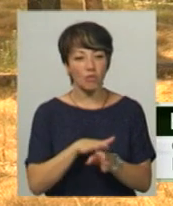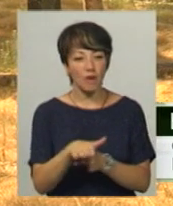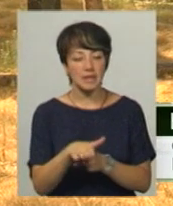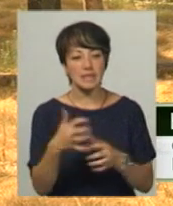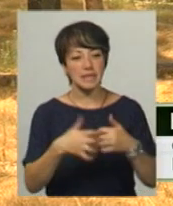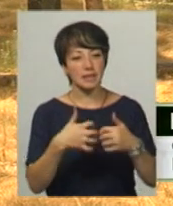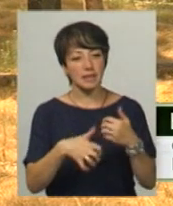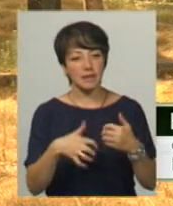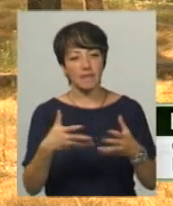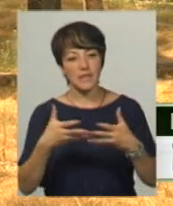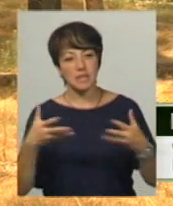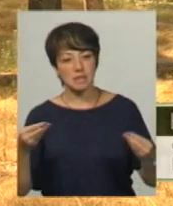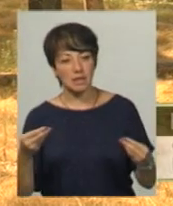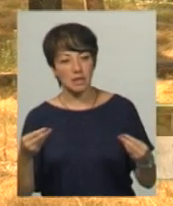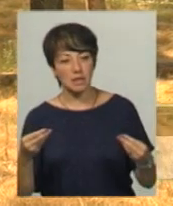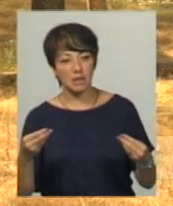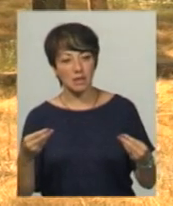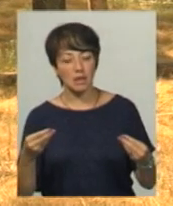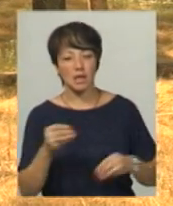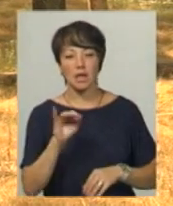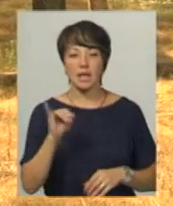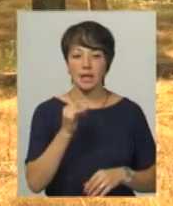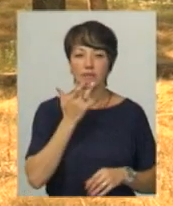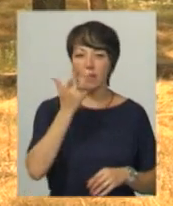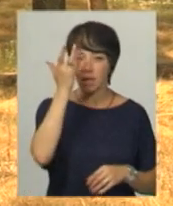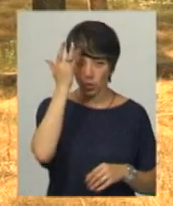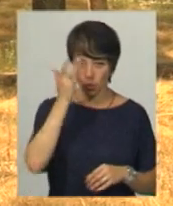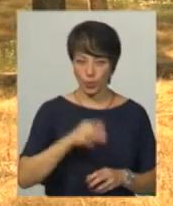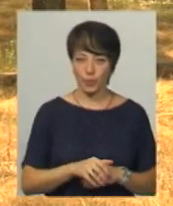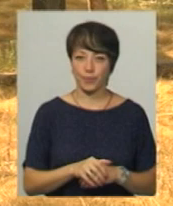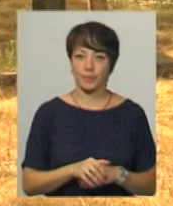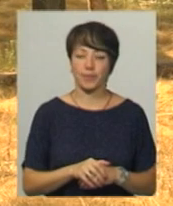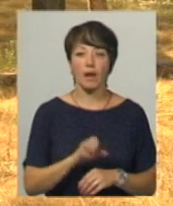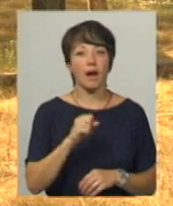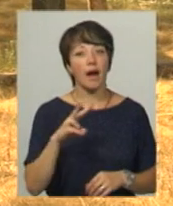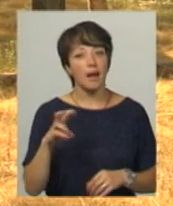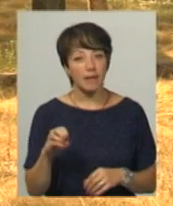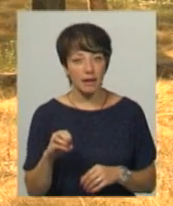з середини весни і влітку.